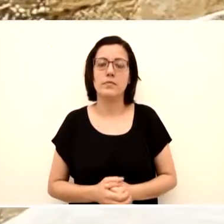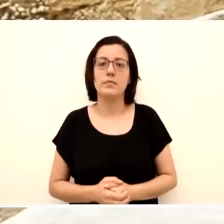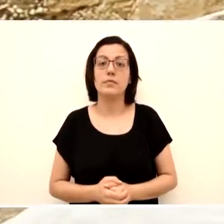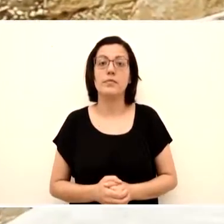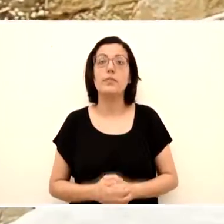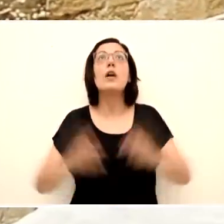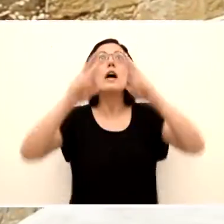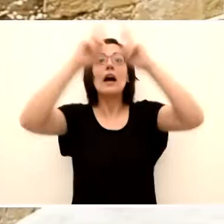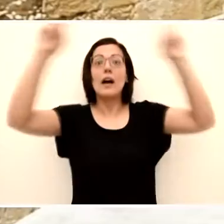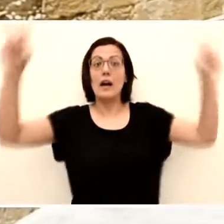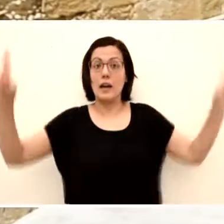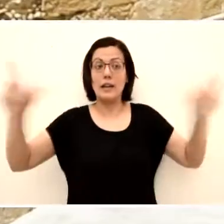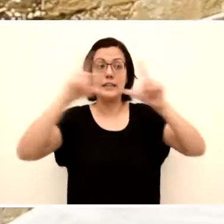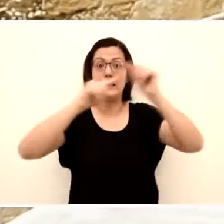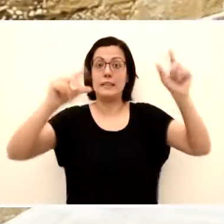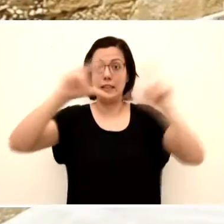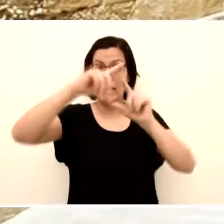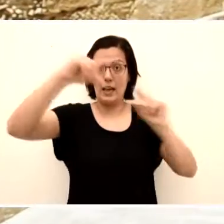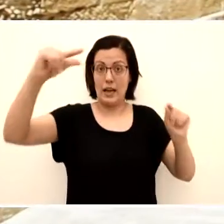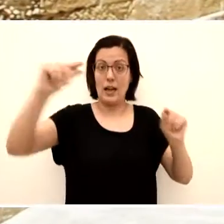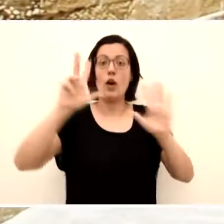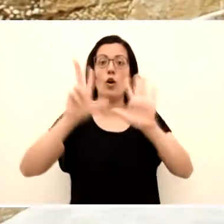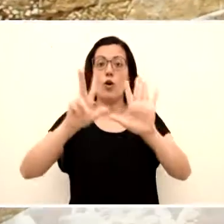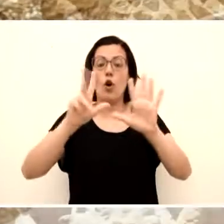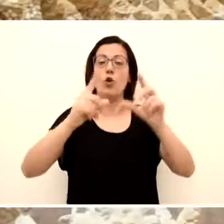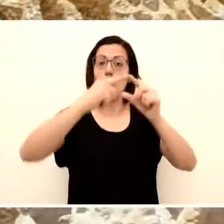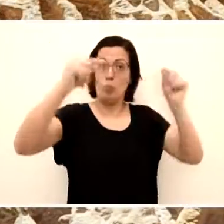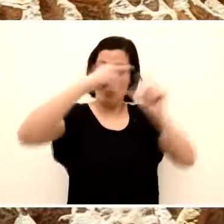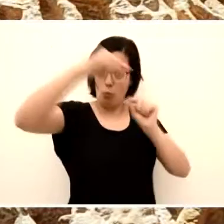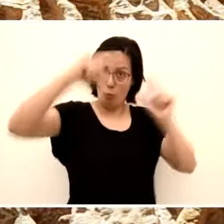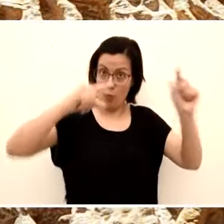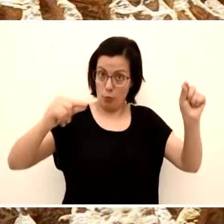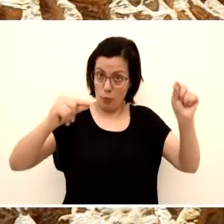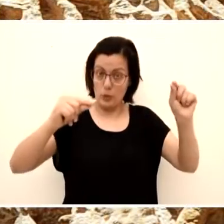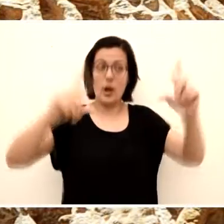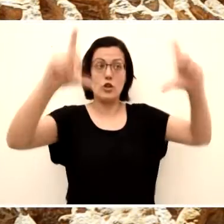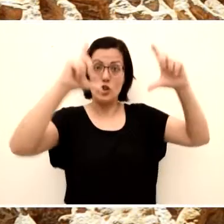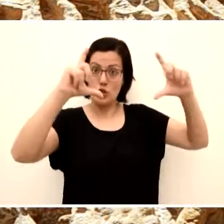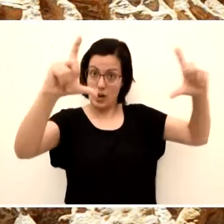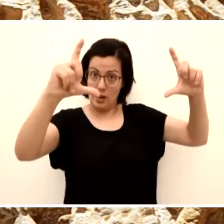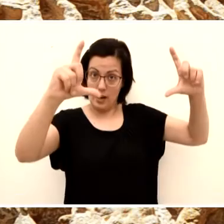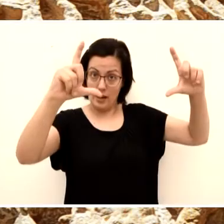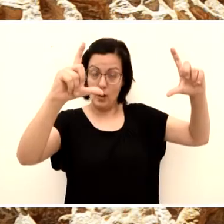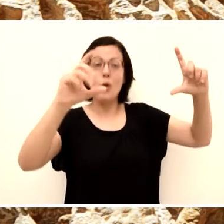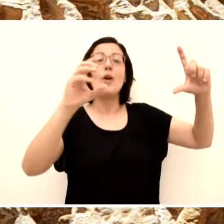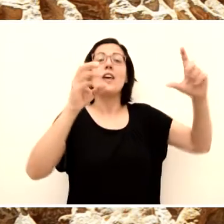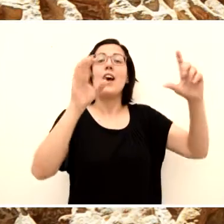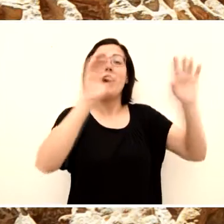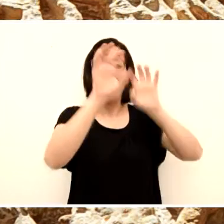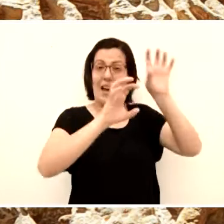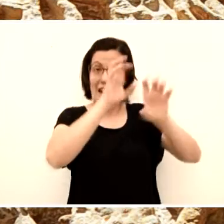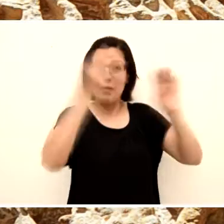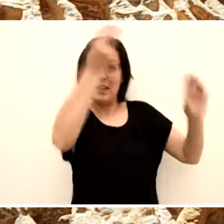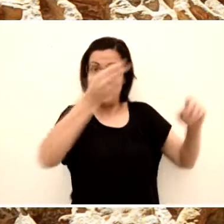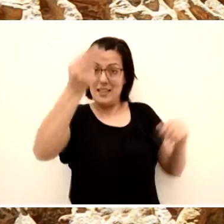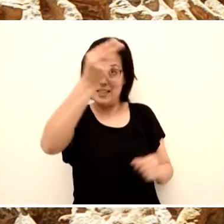Sull'arco è rappresentata una stella a 8 punte inserita in un cerchio. All'interno delle punte sono rappresentati degli animali di alcune favole